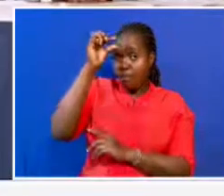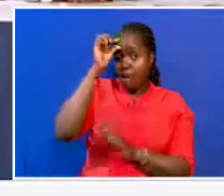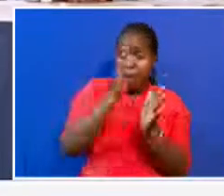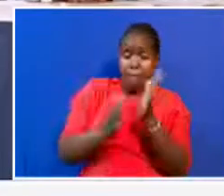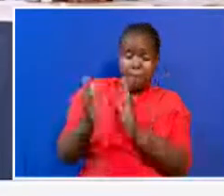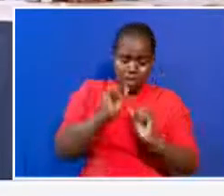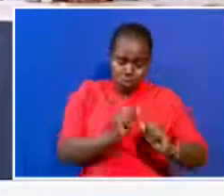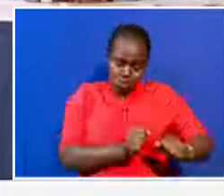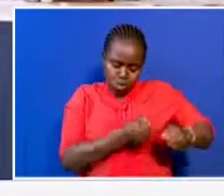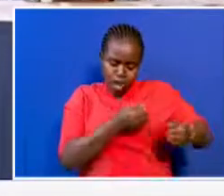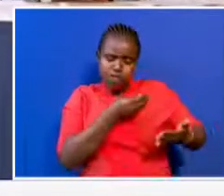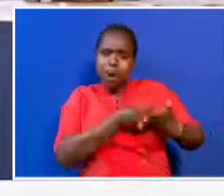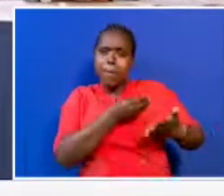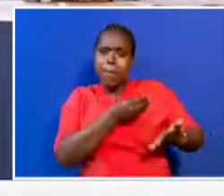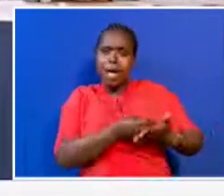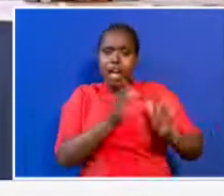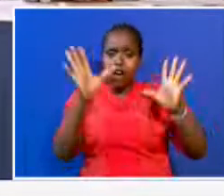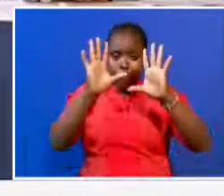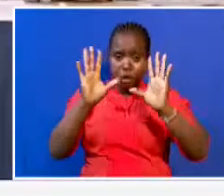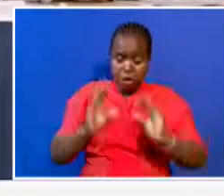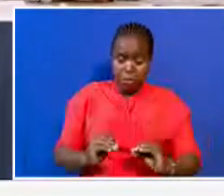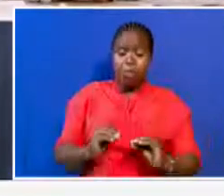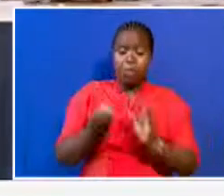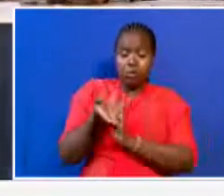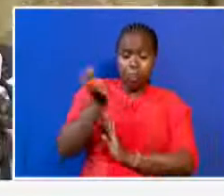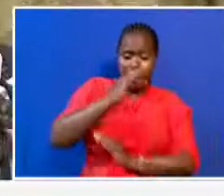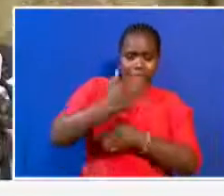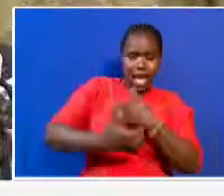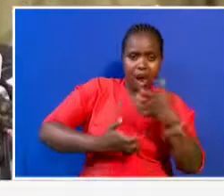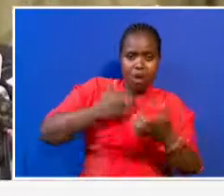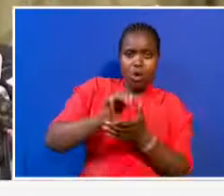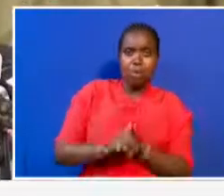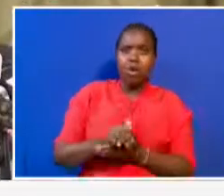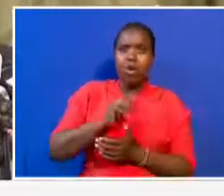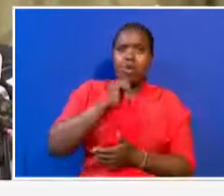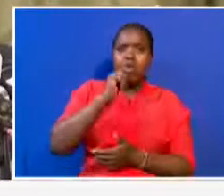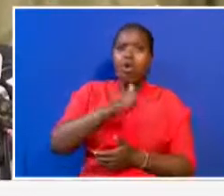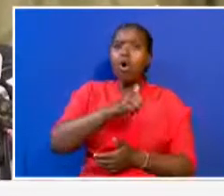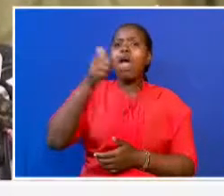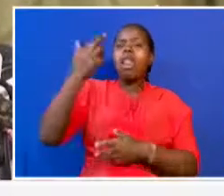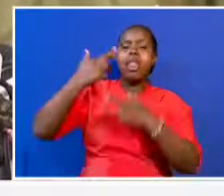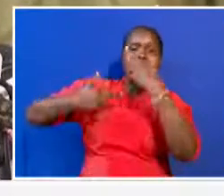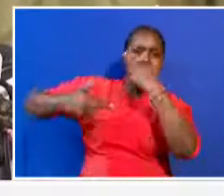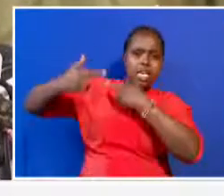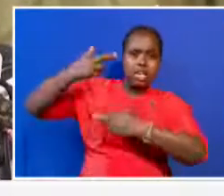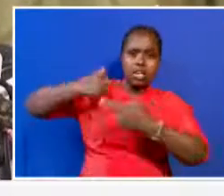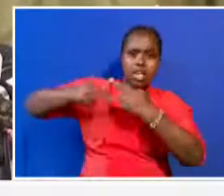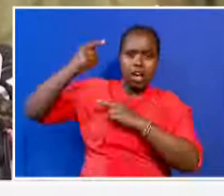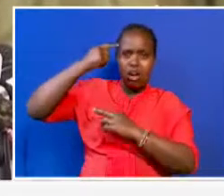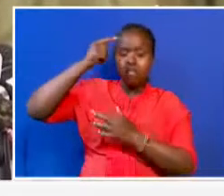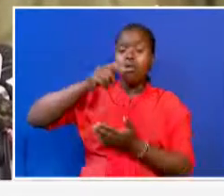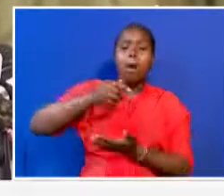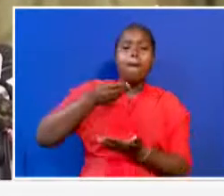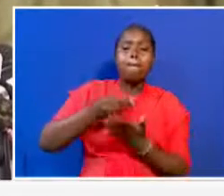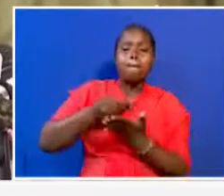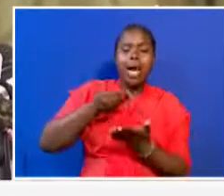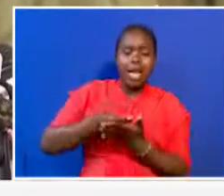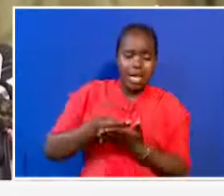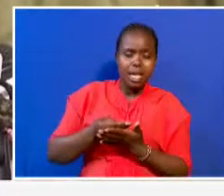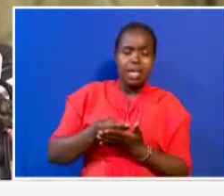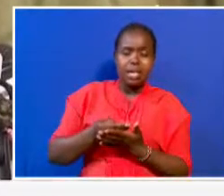akiba ya fedha hizo kwenye bajeti ya kufufua uchumi. There will be no review of the basic salary